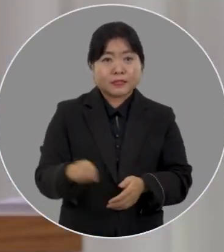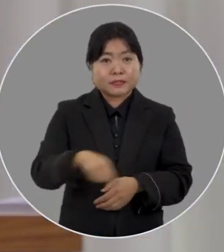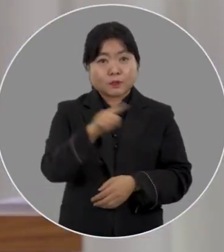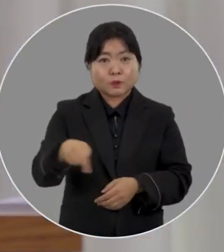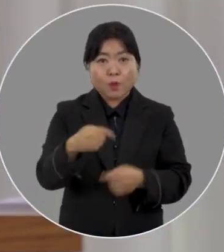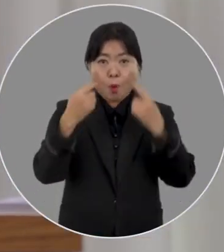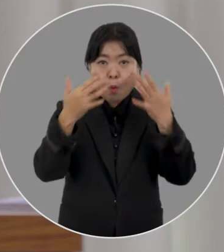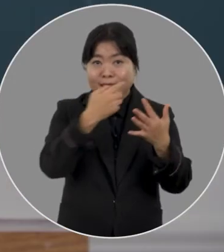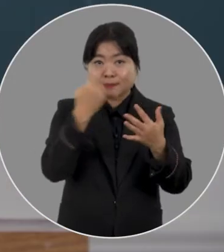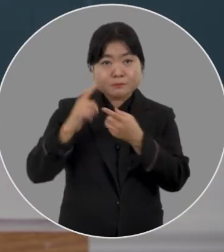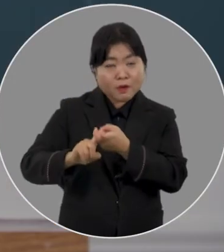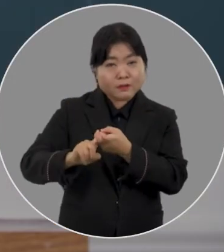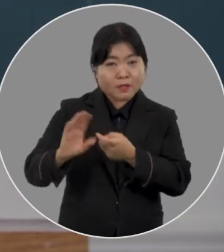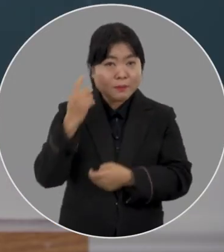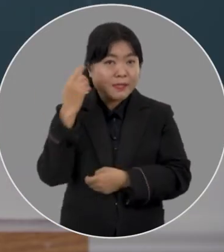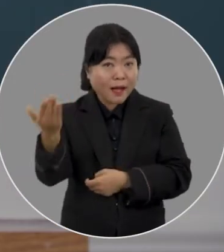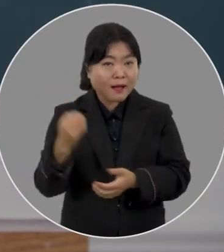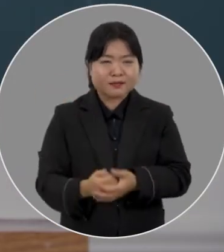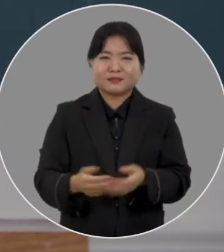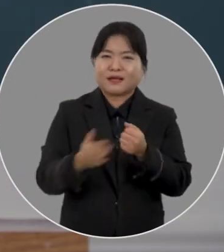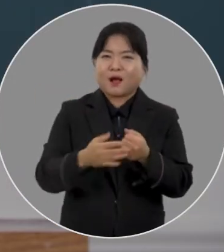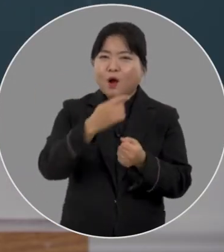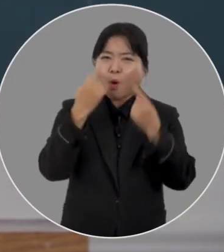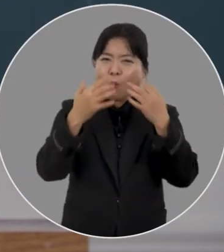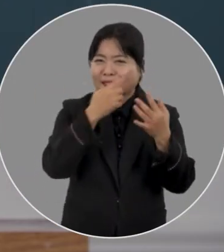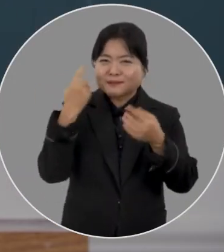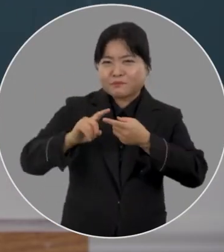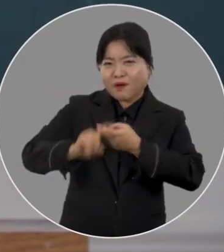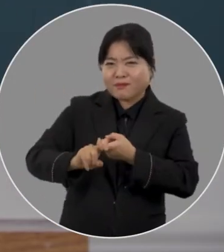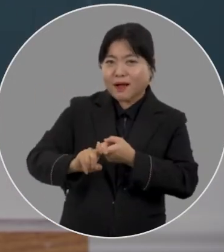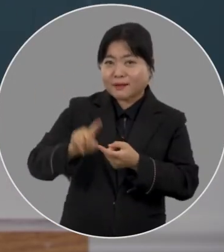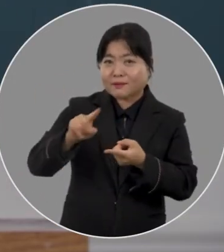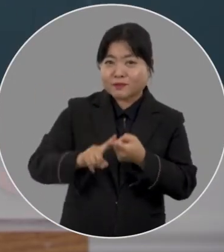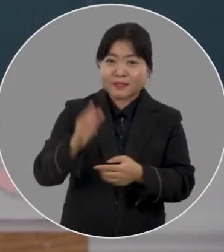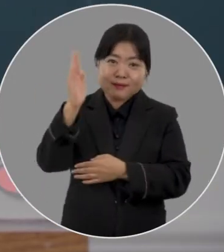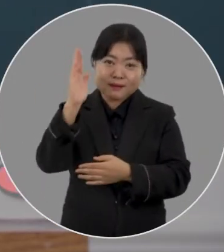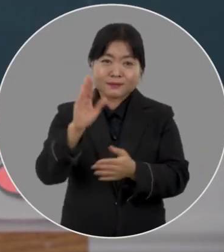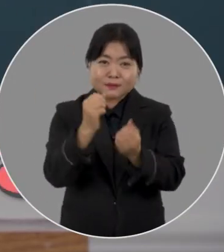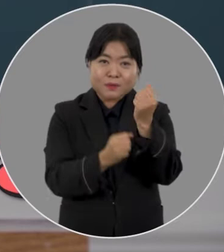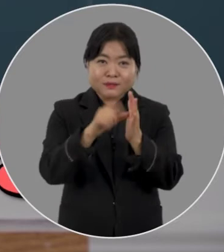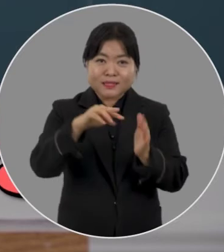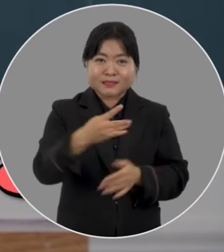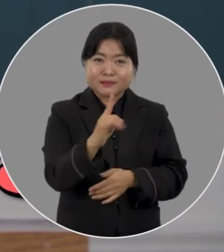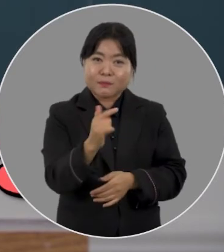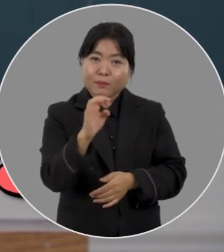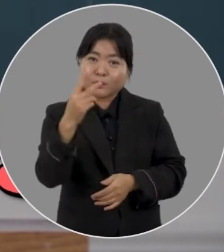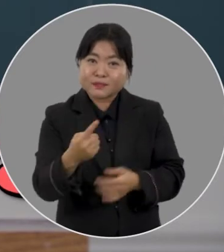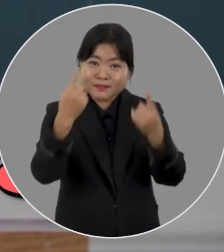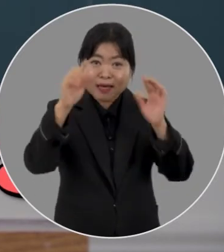편향에 해당되는 건가요? 그러니까 확증 편향이라는 게 제가 그 강연에서 설명하면서 스탠포드 대학생들을 대상으로